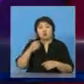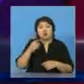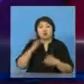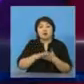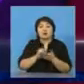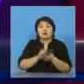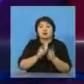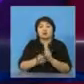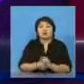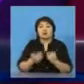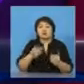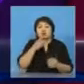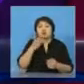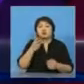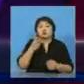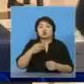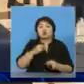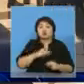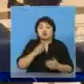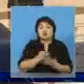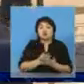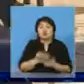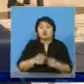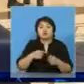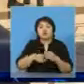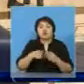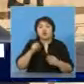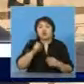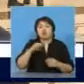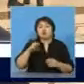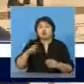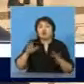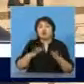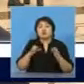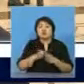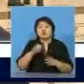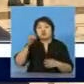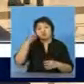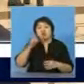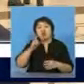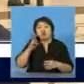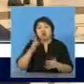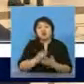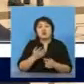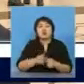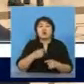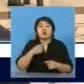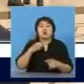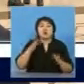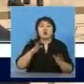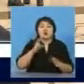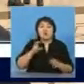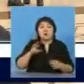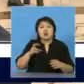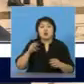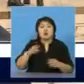брендіне айналды. Бүгінгі таңда 330 адам қызмет жасайды. Оның ішінде біздің Ахмет Жұбановтың оркестрлеріміз, қазақ камералық хоры, камералық оркестр,